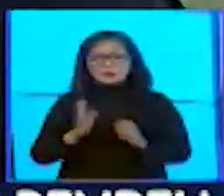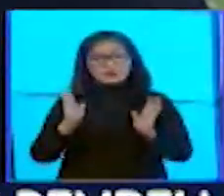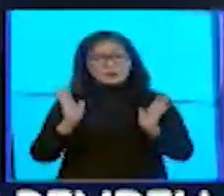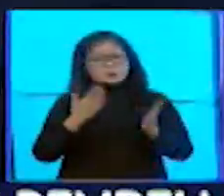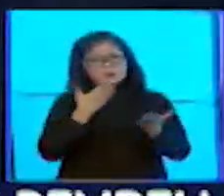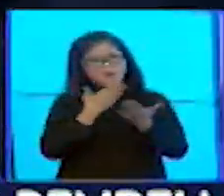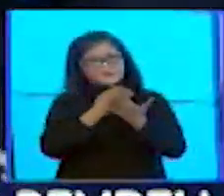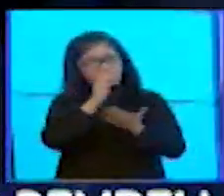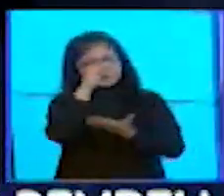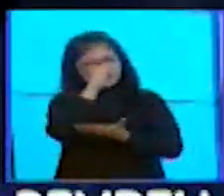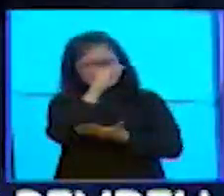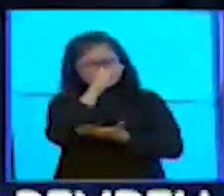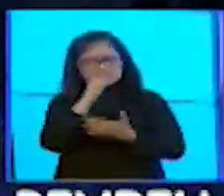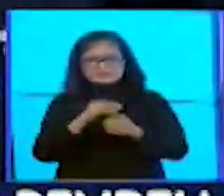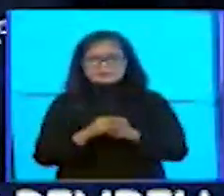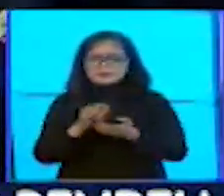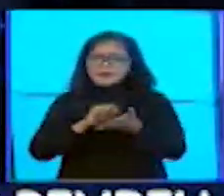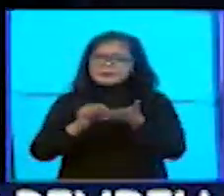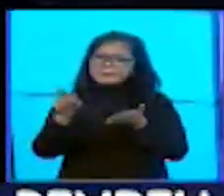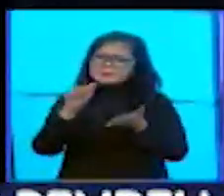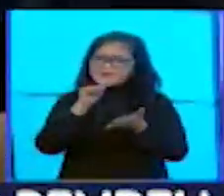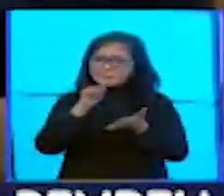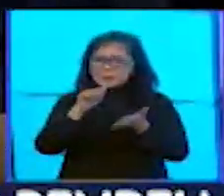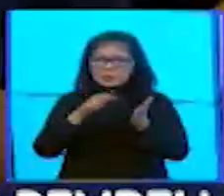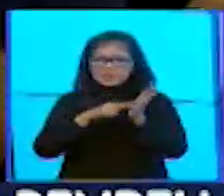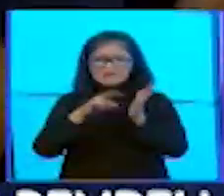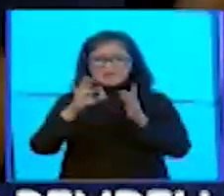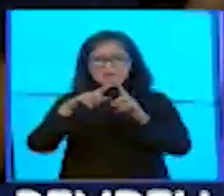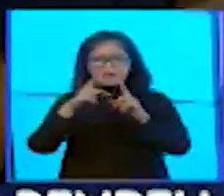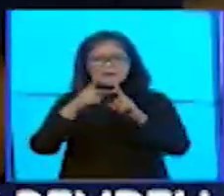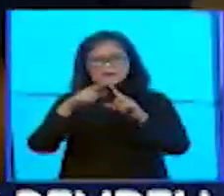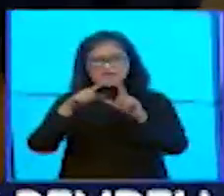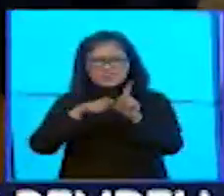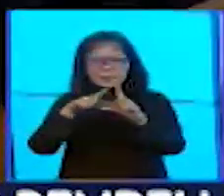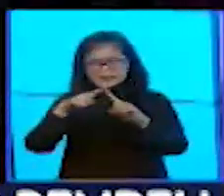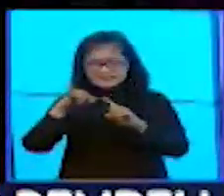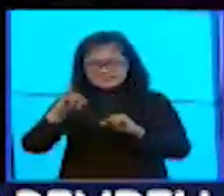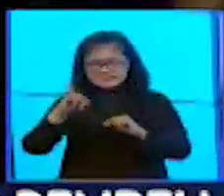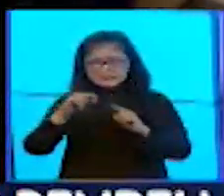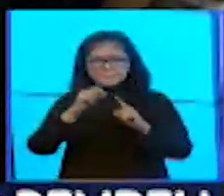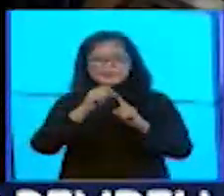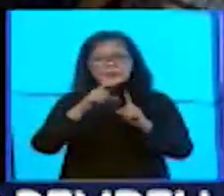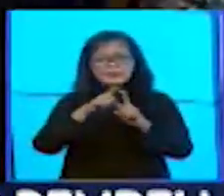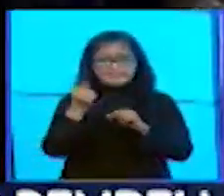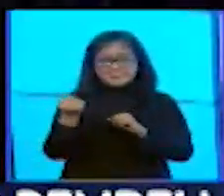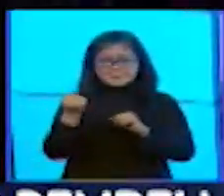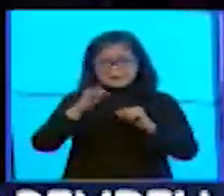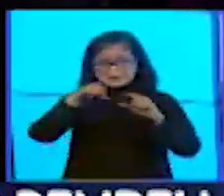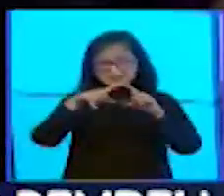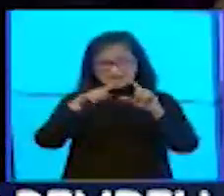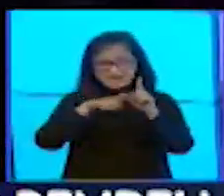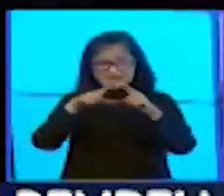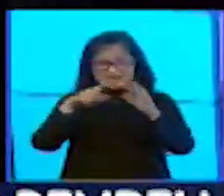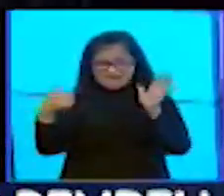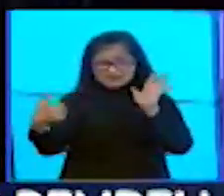Ibu. Iya, dengan Ibu siapa, Ibu? Ibu Hayati. Ibu Hayati, ini kan ada program dari PD Pasar Jaya untuk menempelkan stiker vaksinasi. Apakah kios Ibu